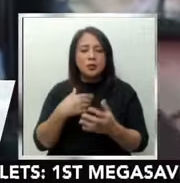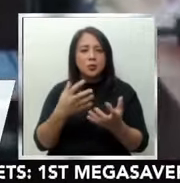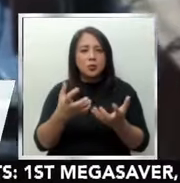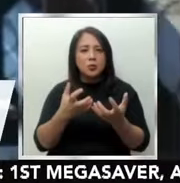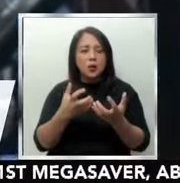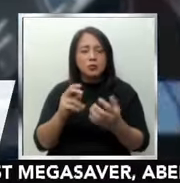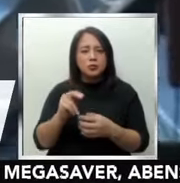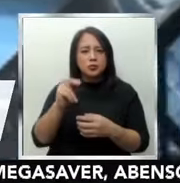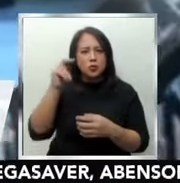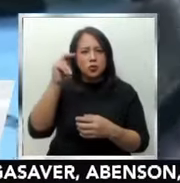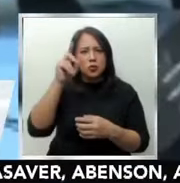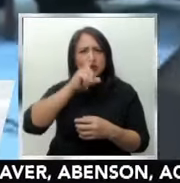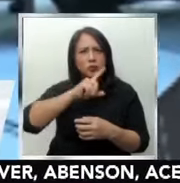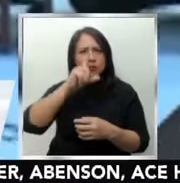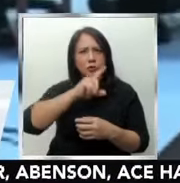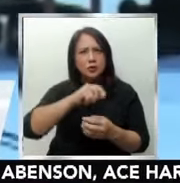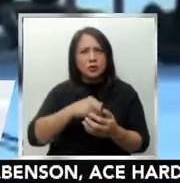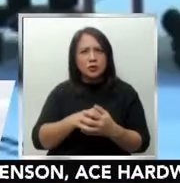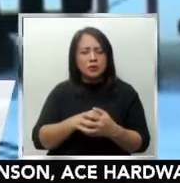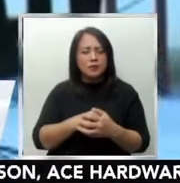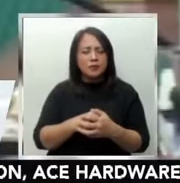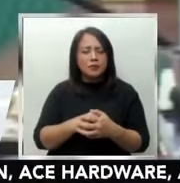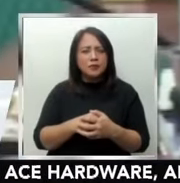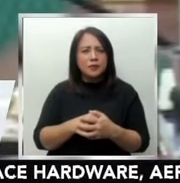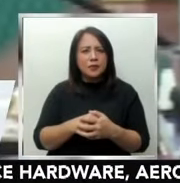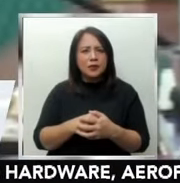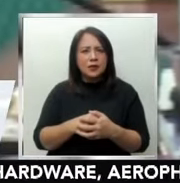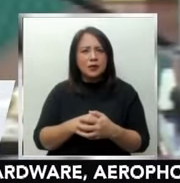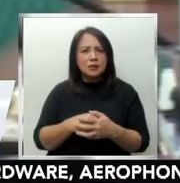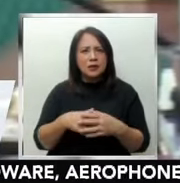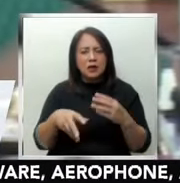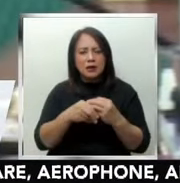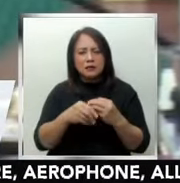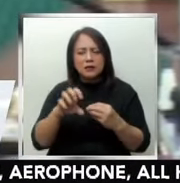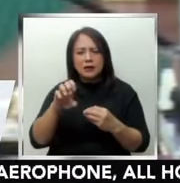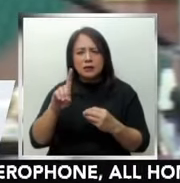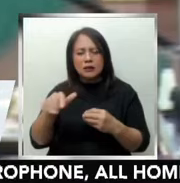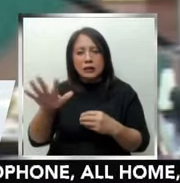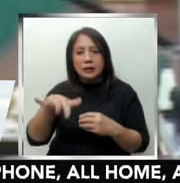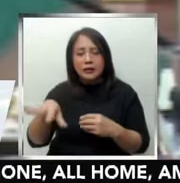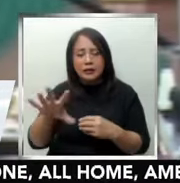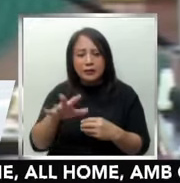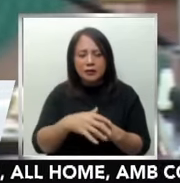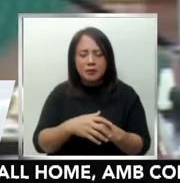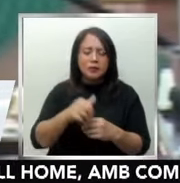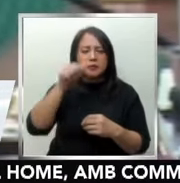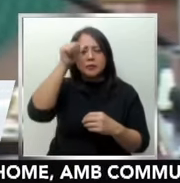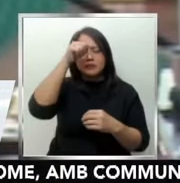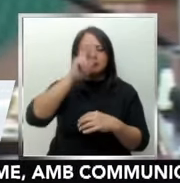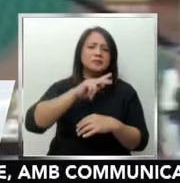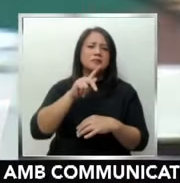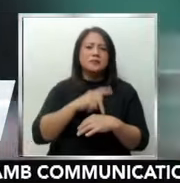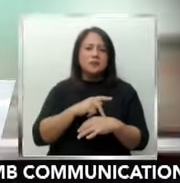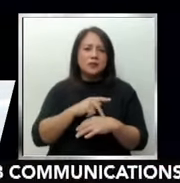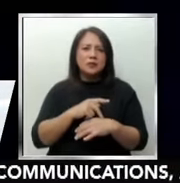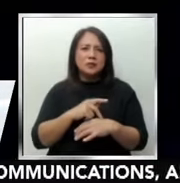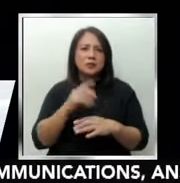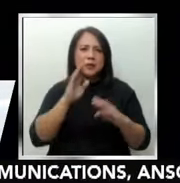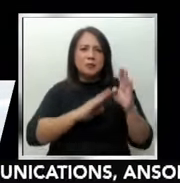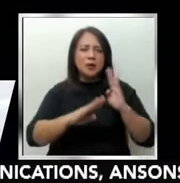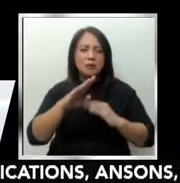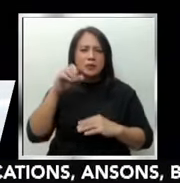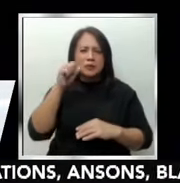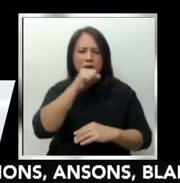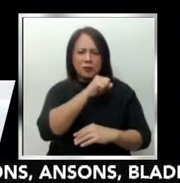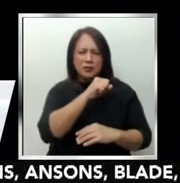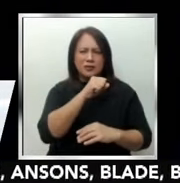Luzon lagyan ng additional maalala lang namin Pilipinas kay ngay may problema sa Taiwan tingin naman